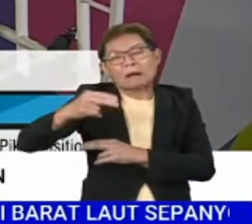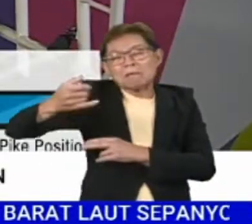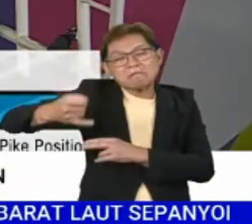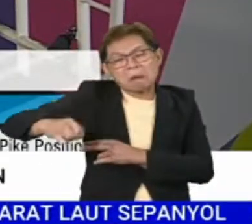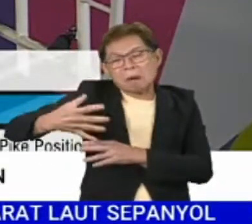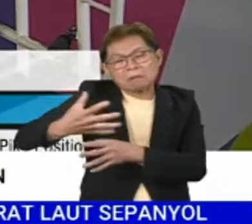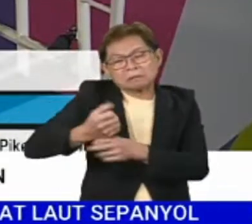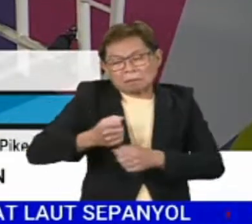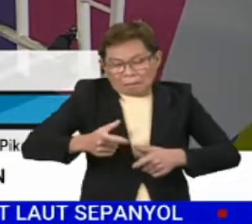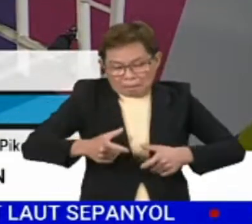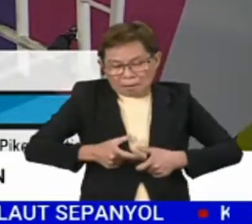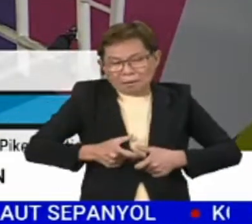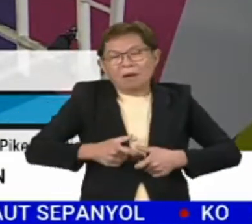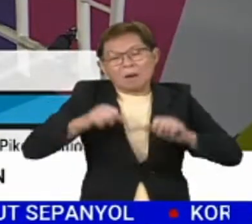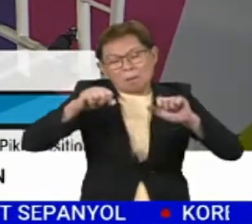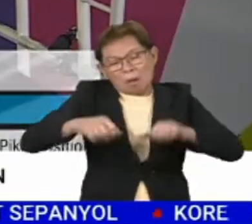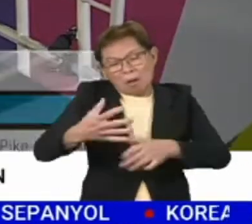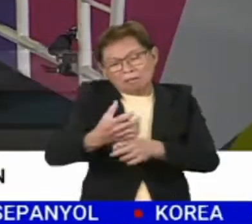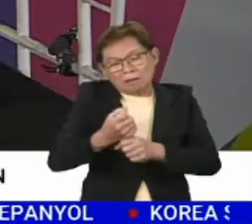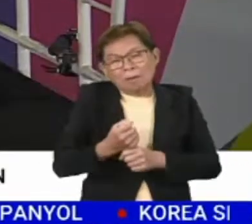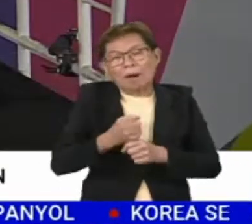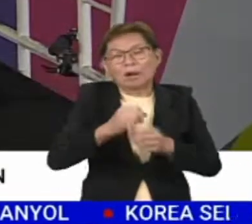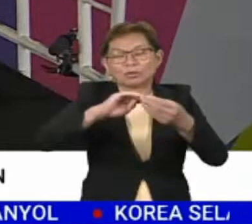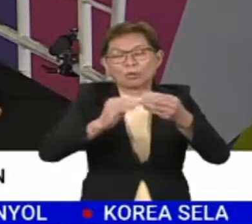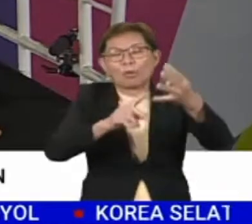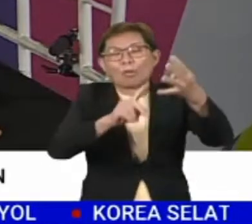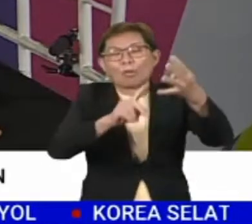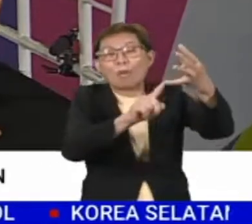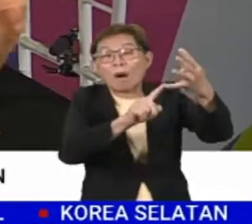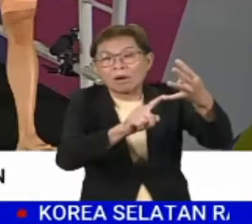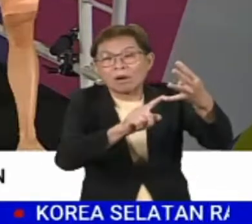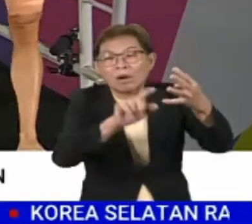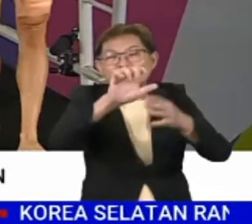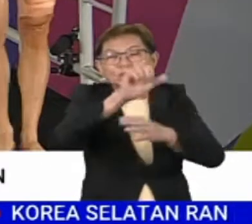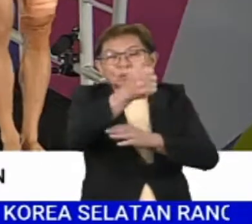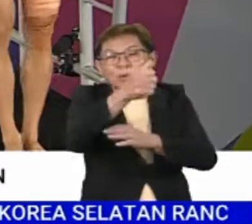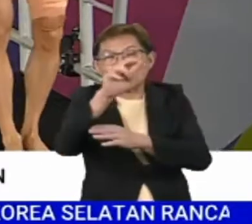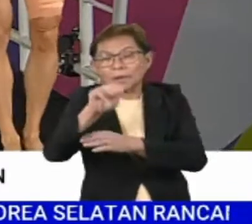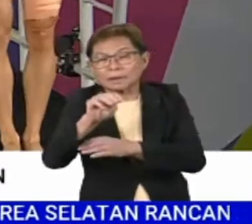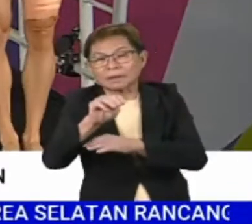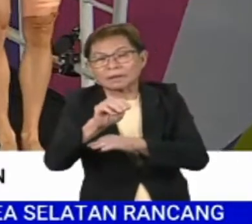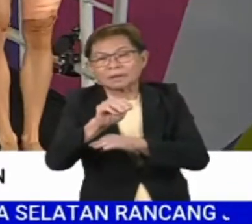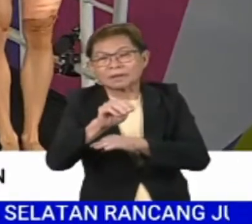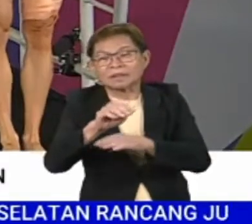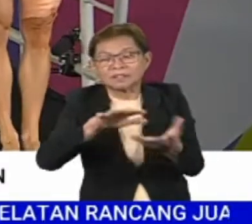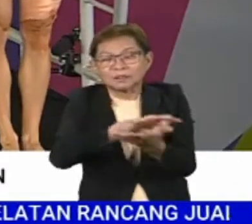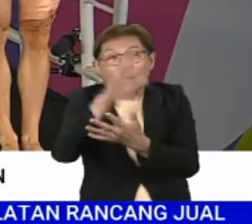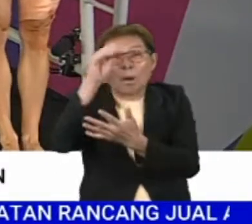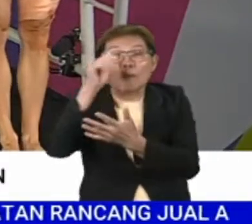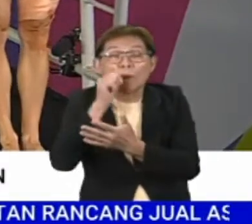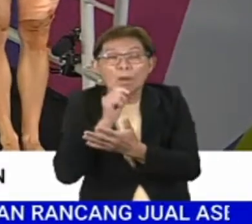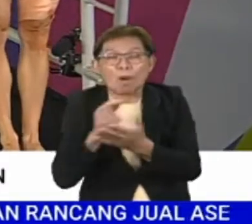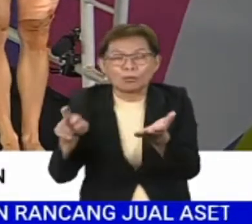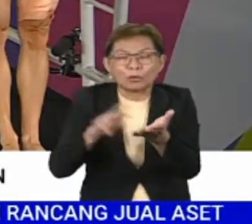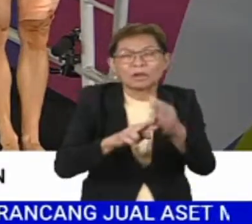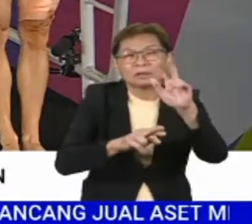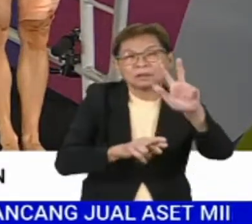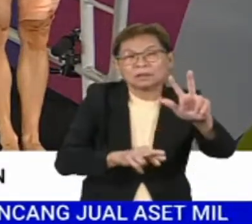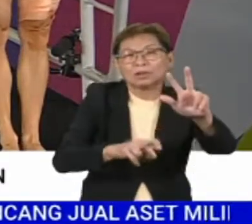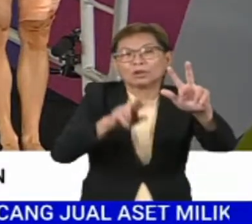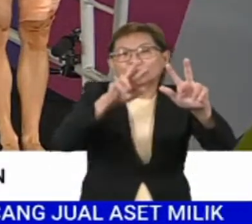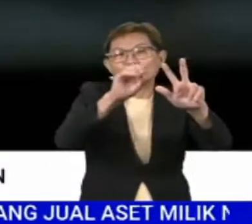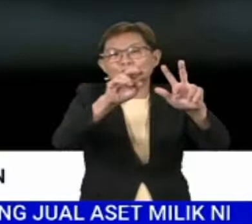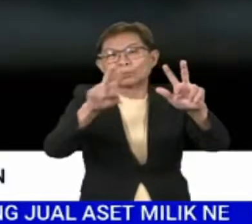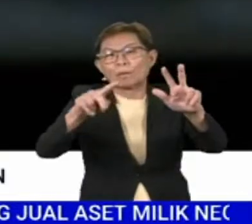menyumbang dengan lebih hanya mampu meraih tempat keempat acara 10 telepon campurkan dengan mereka akan 302